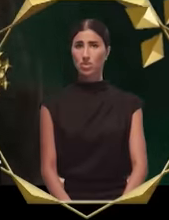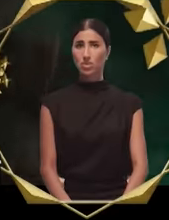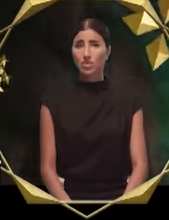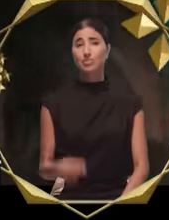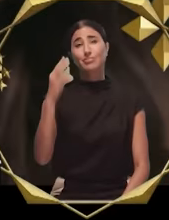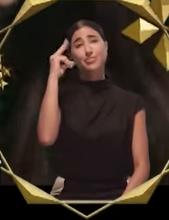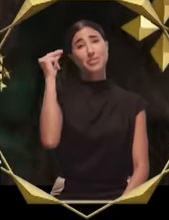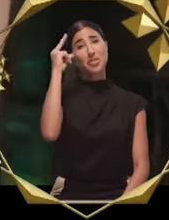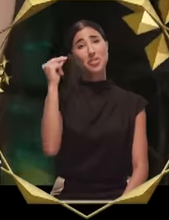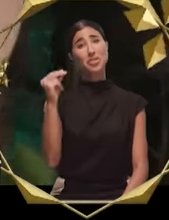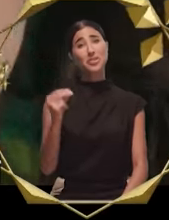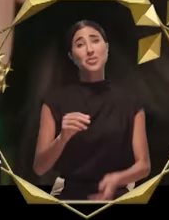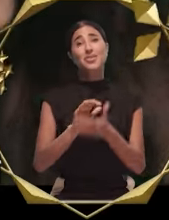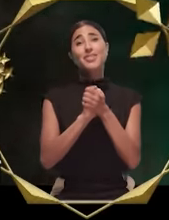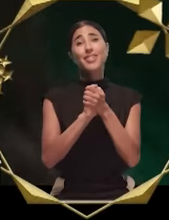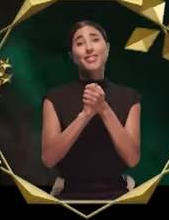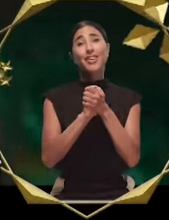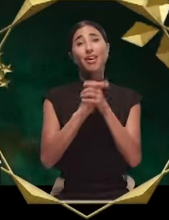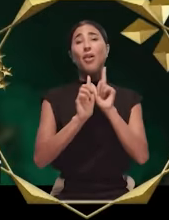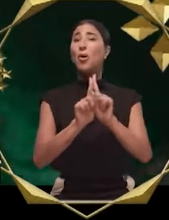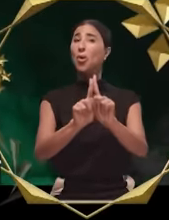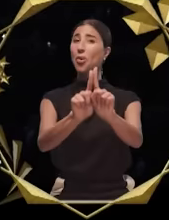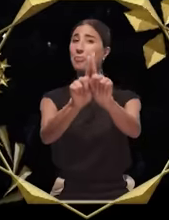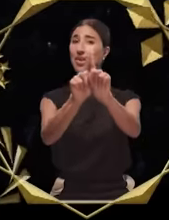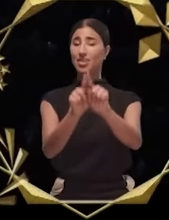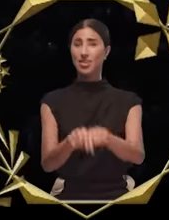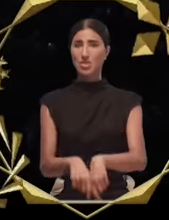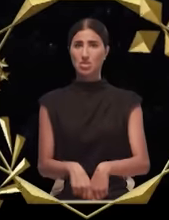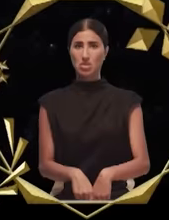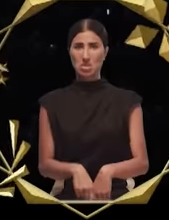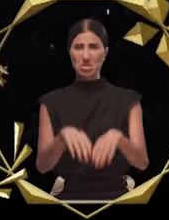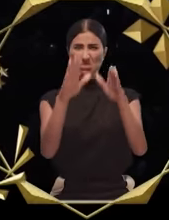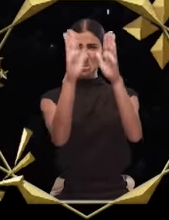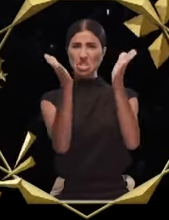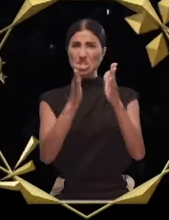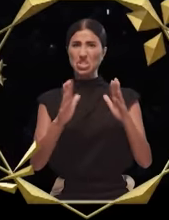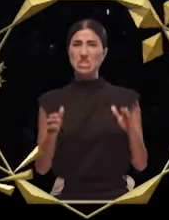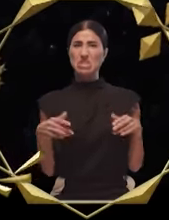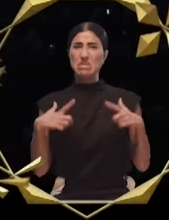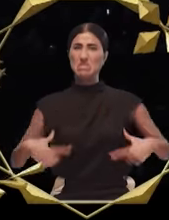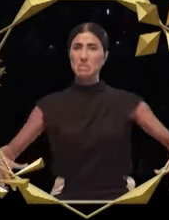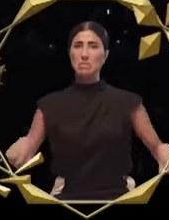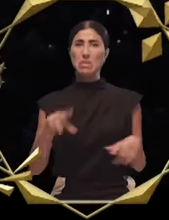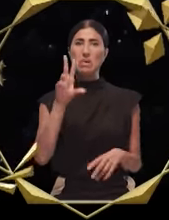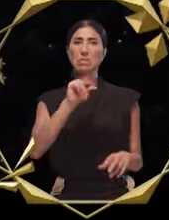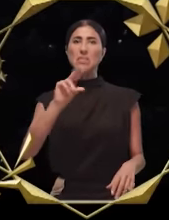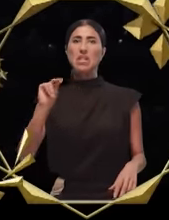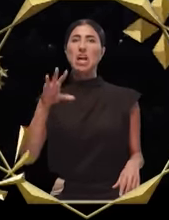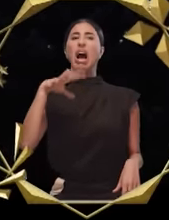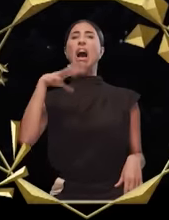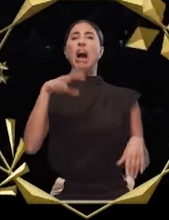أشم صداقة تظل عمرا جسمها أضحوك ككم